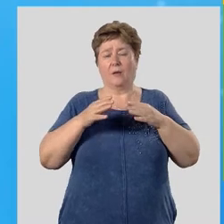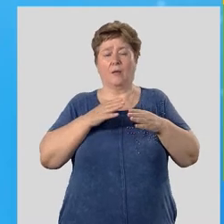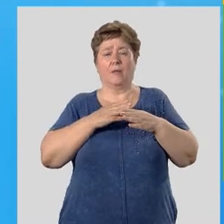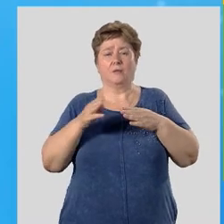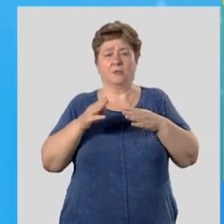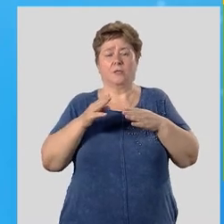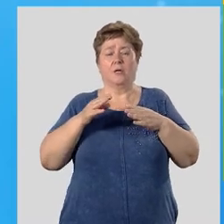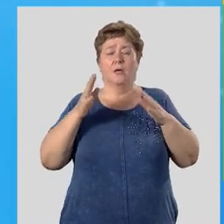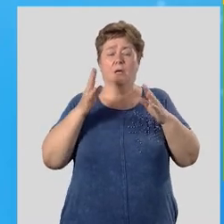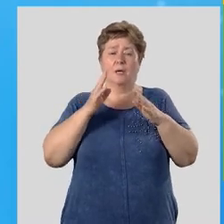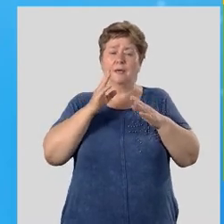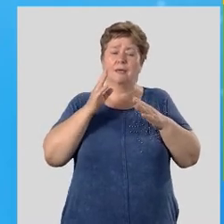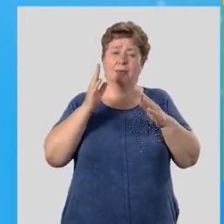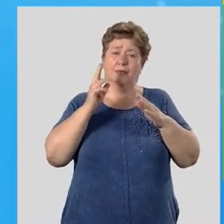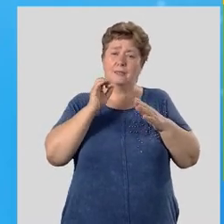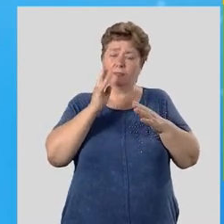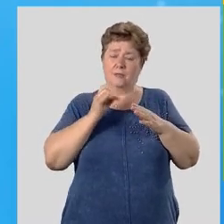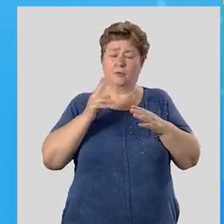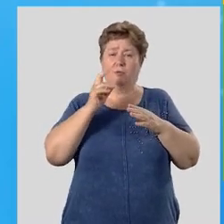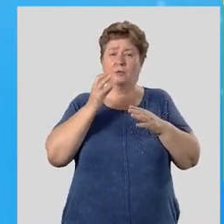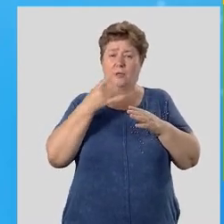и кремния приходится около